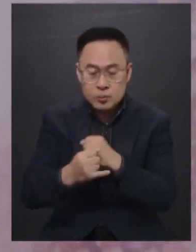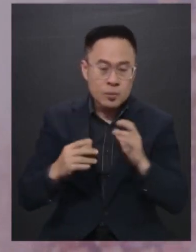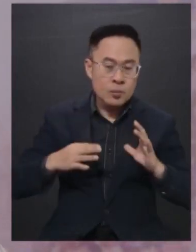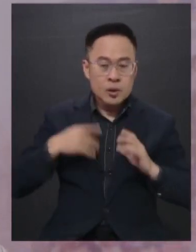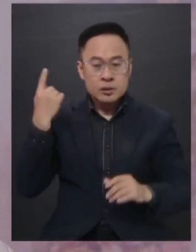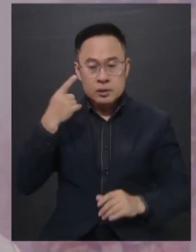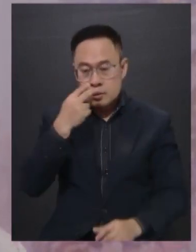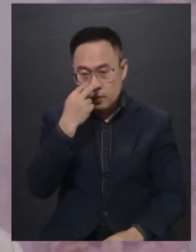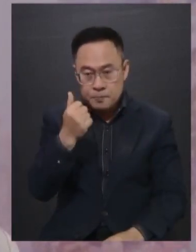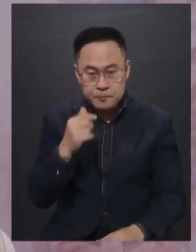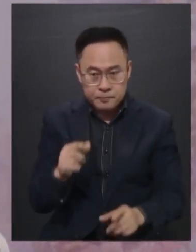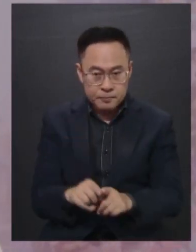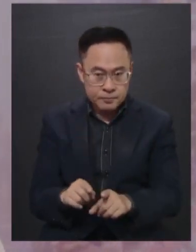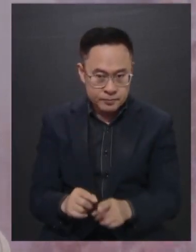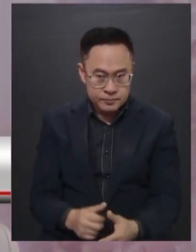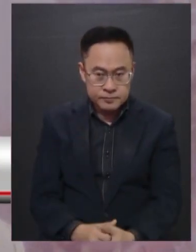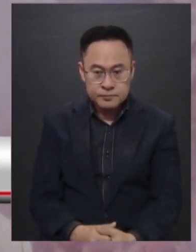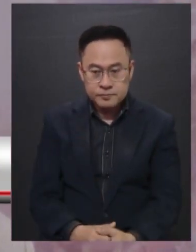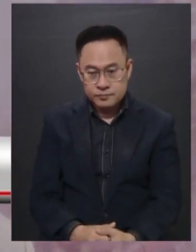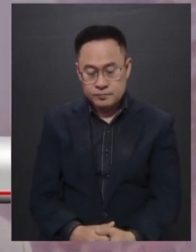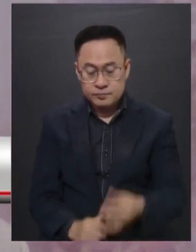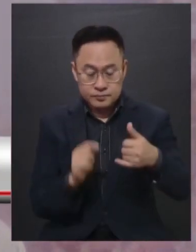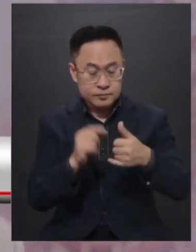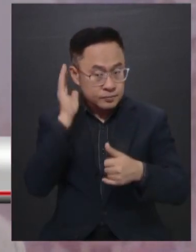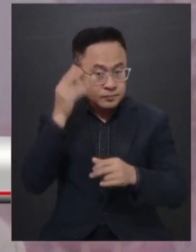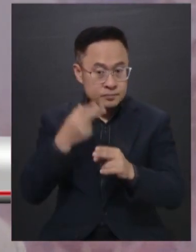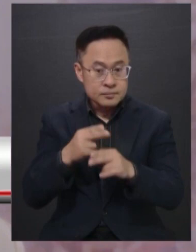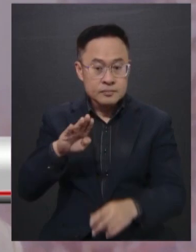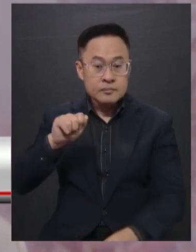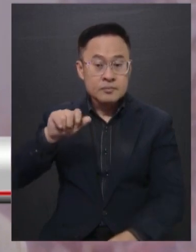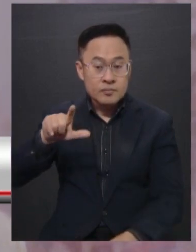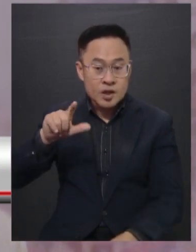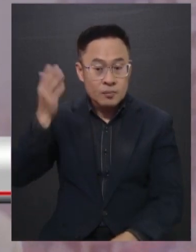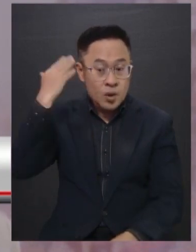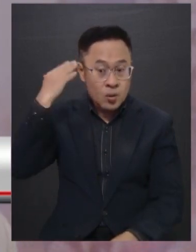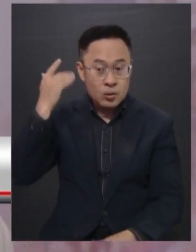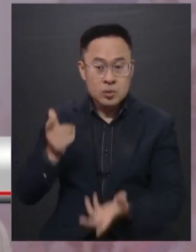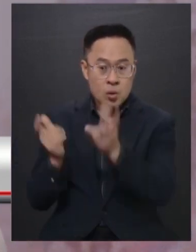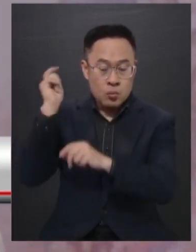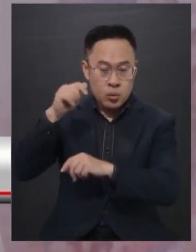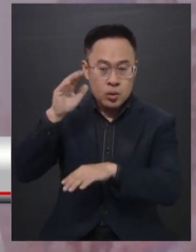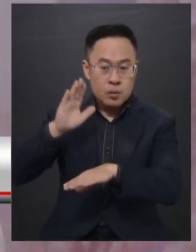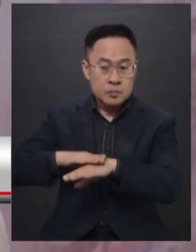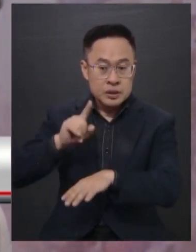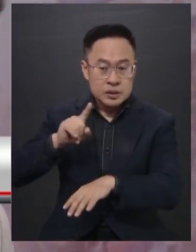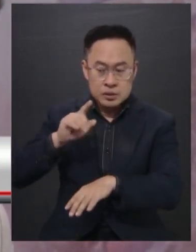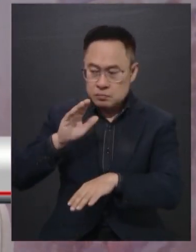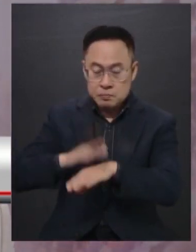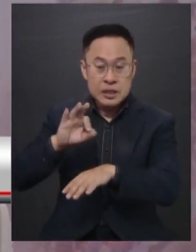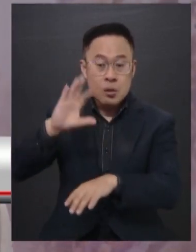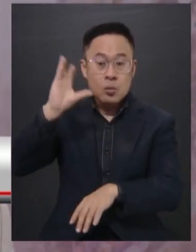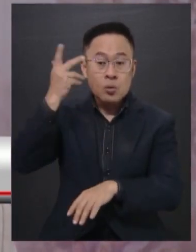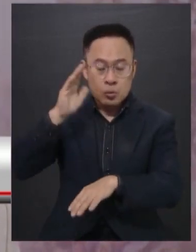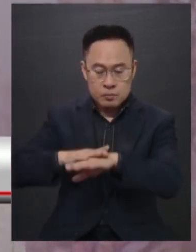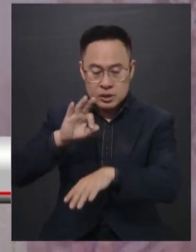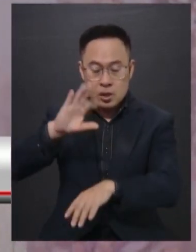ที่บอลพระดอนนะคะตอนนี้ก็ผันตัวไปเป็นที่เรียบร้อยแล้วนะคะ นี่ฮะนี่คืออดีตนักเทนนิสชายเดี่ยวมือ9ของโล